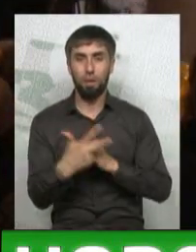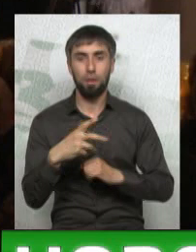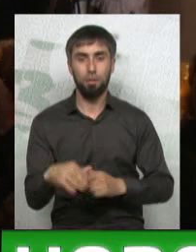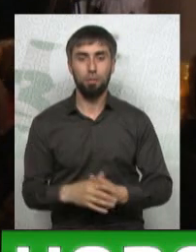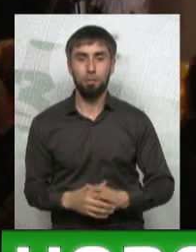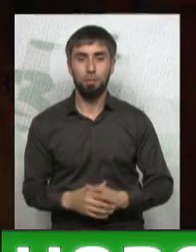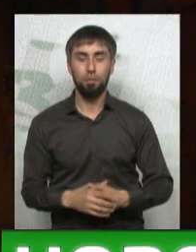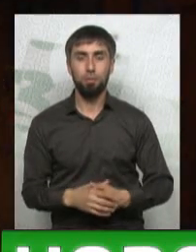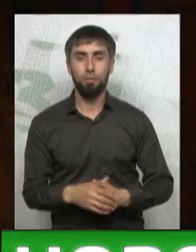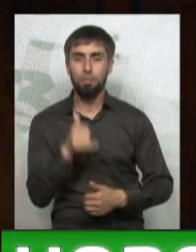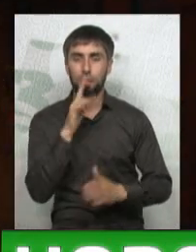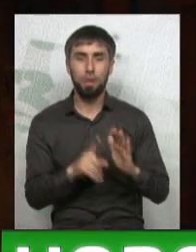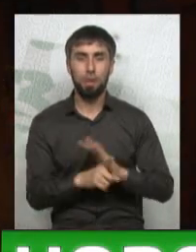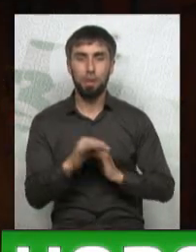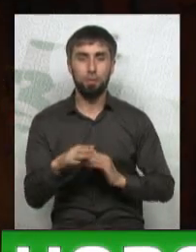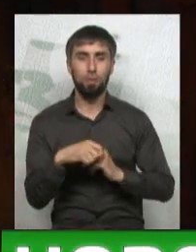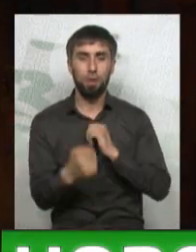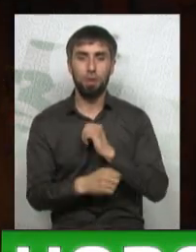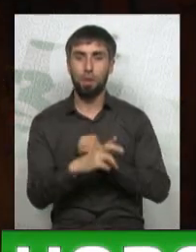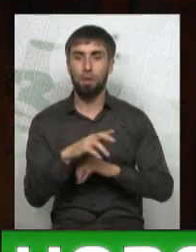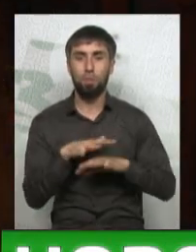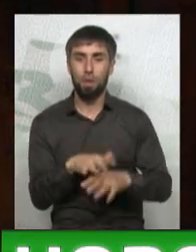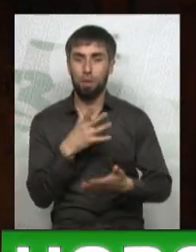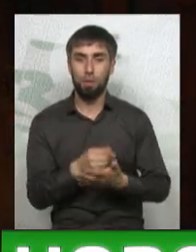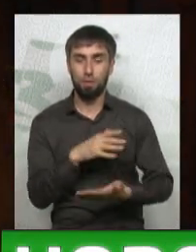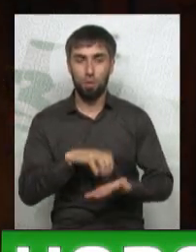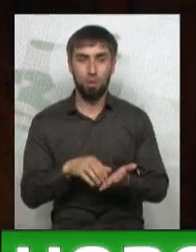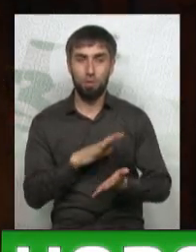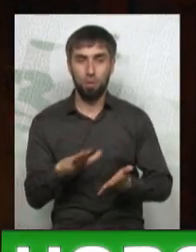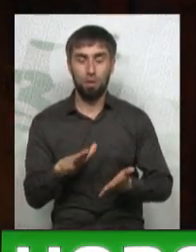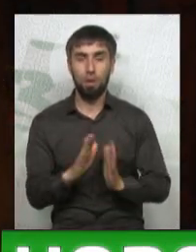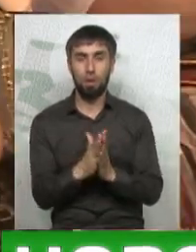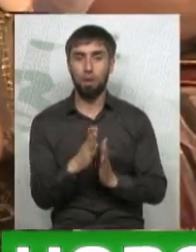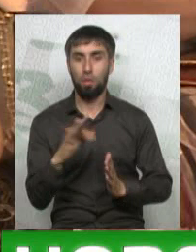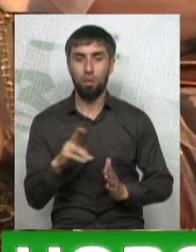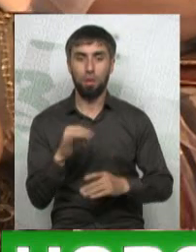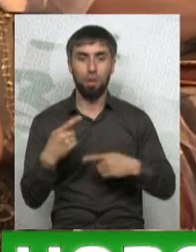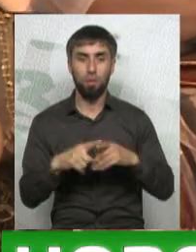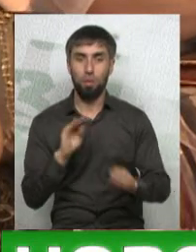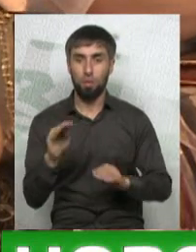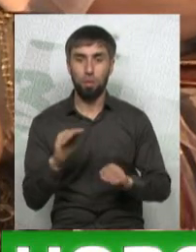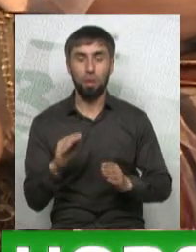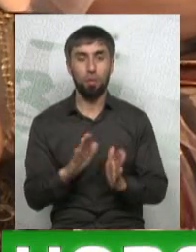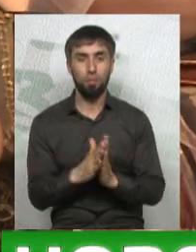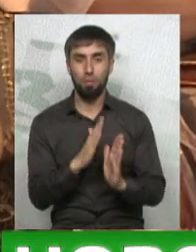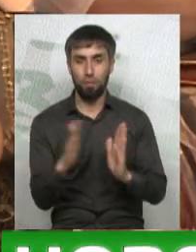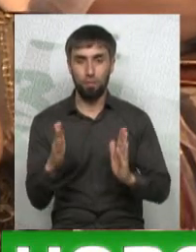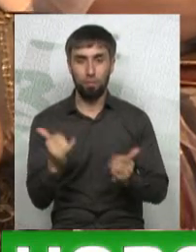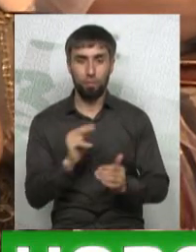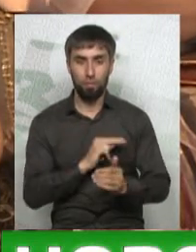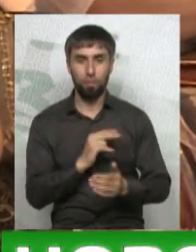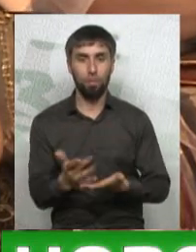лет. Не имея на начальном этапе материальную базу, собственное здание, книжный фонд и техническое оснащение, библиотекари на сегодня